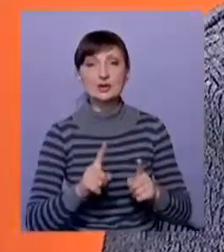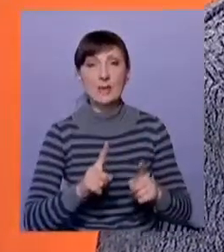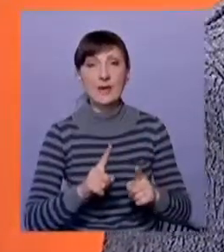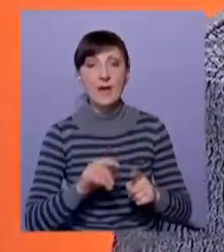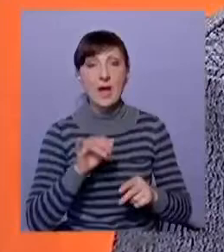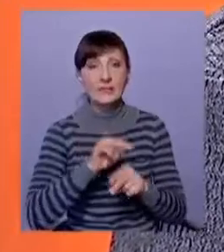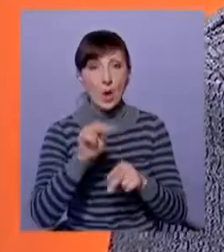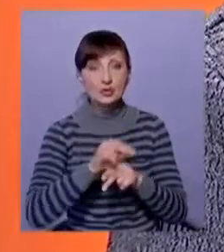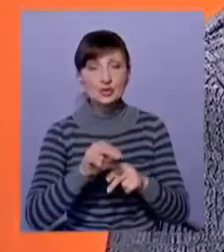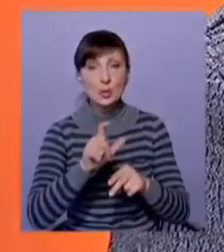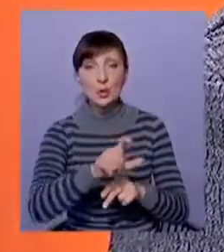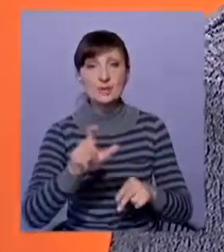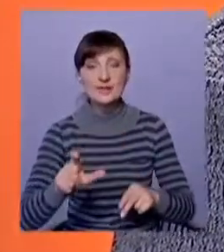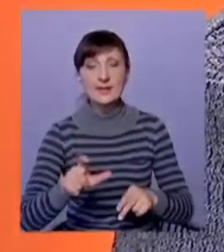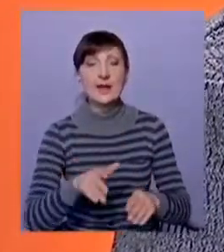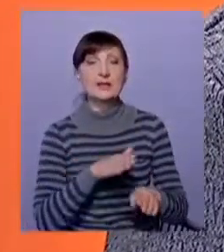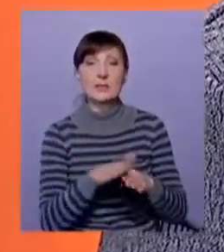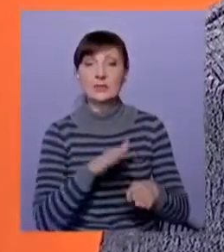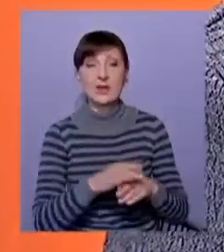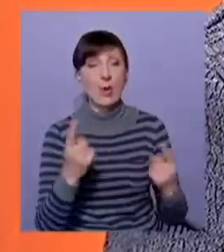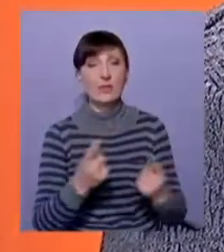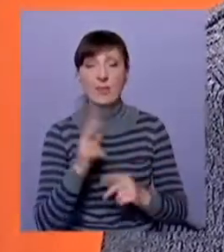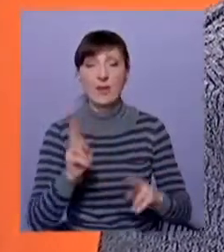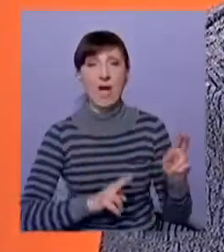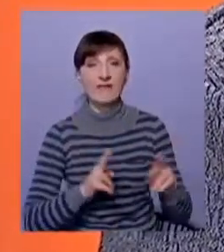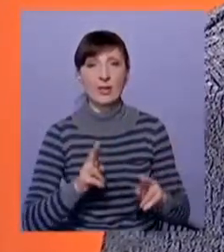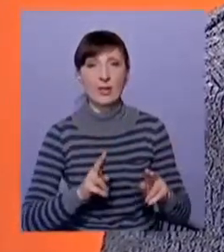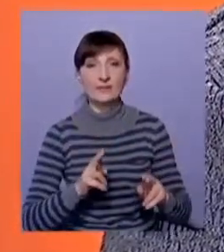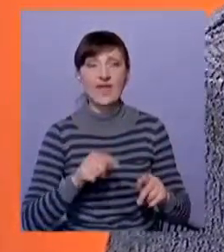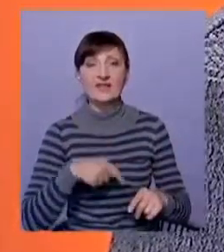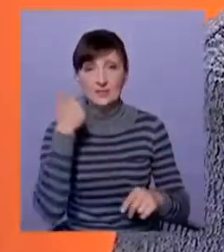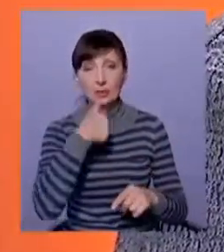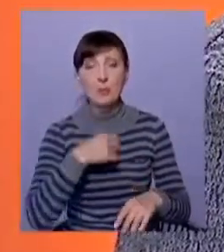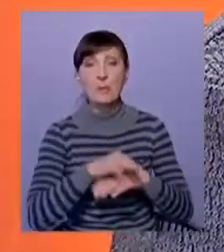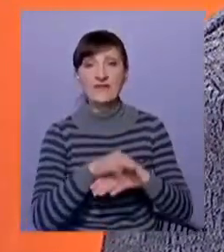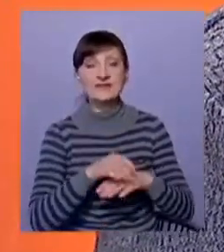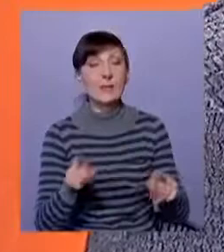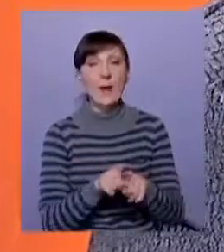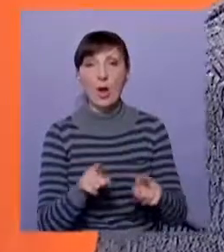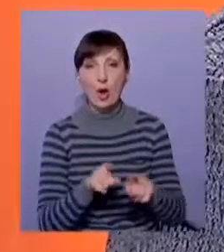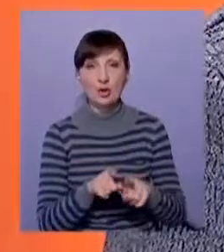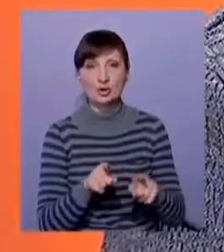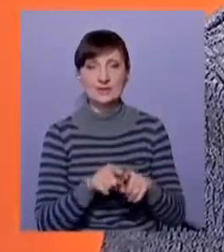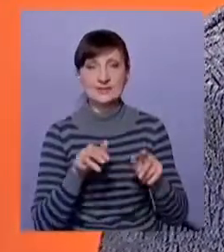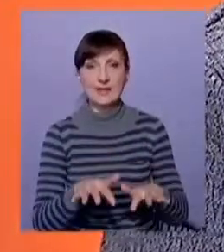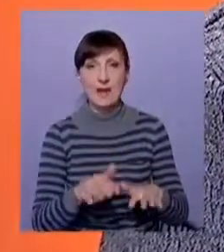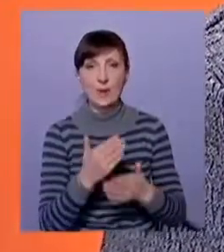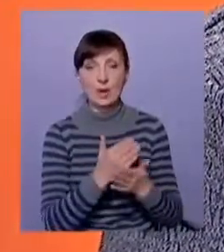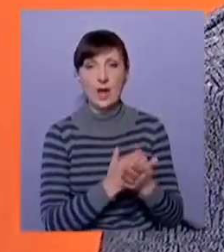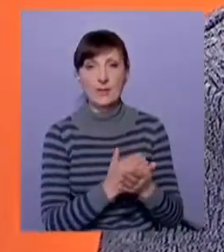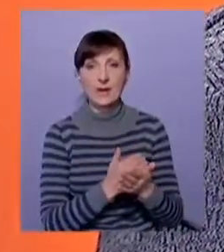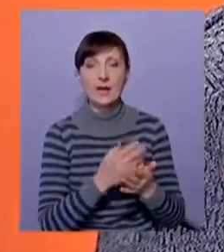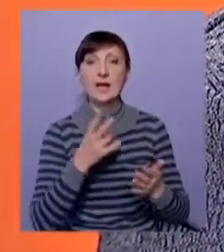выработать у населения мотивацию соблюдать ряд простых правил. В этом году мы проводили челлендж, который был аналогичен данной программе,